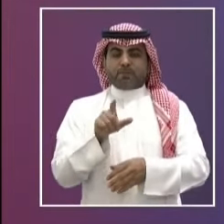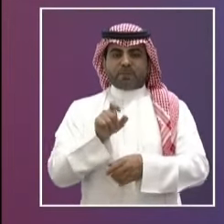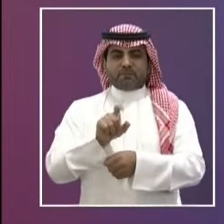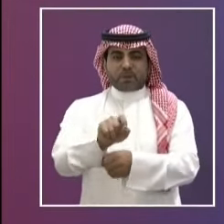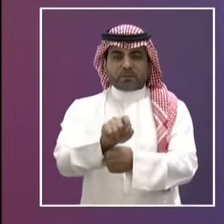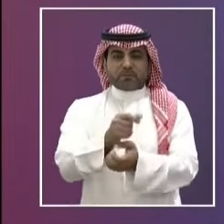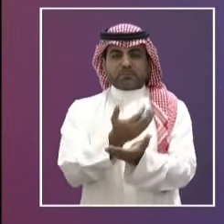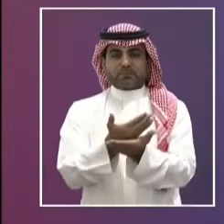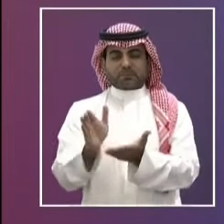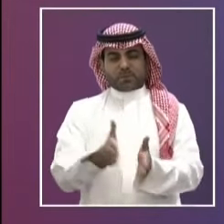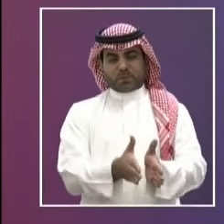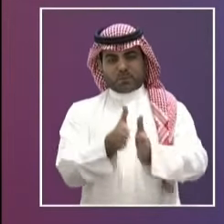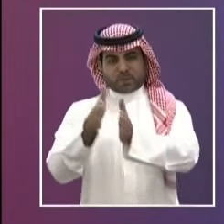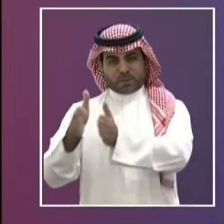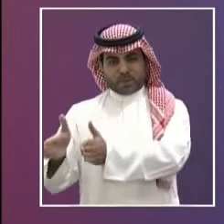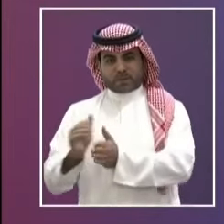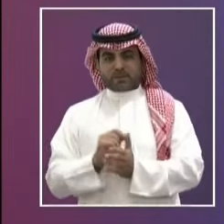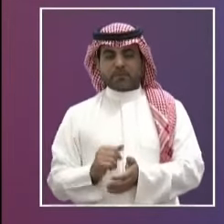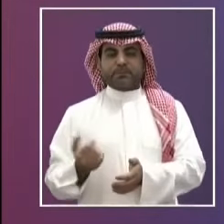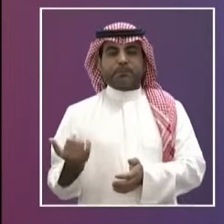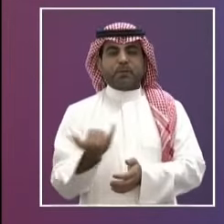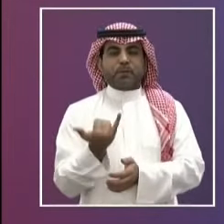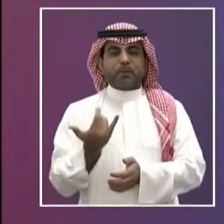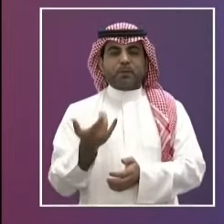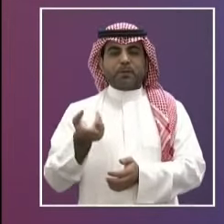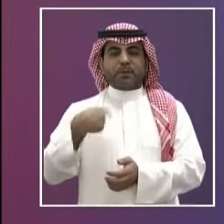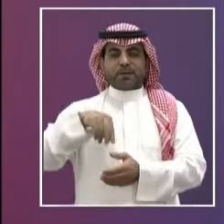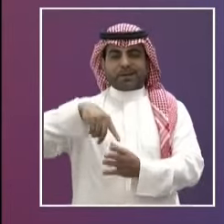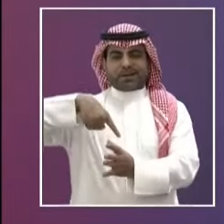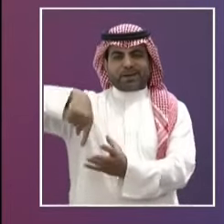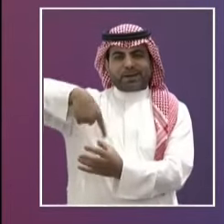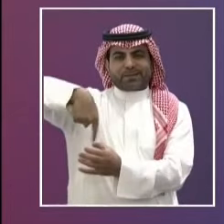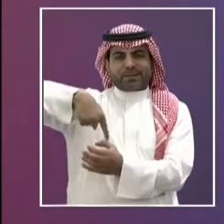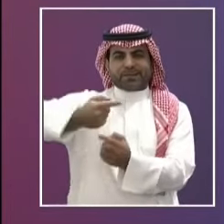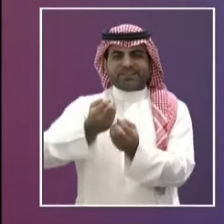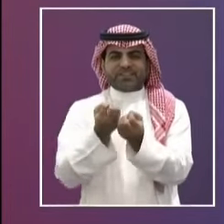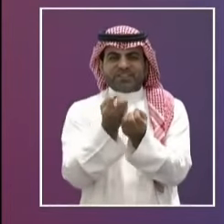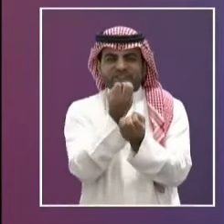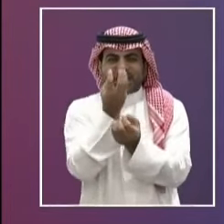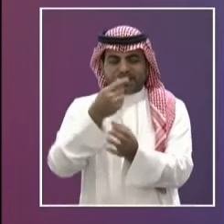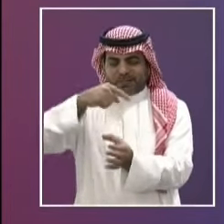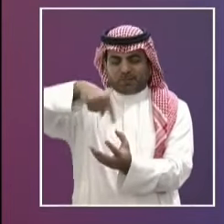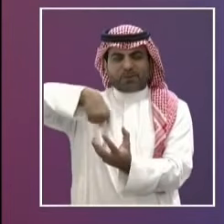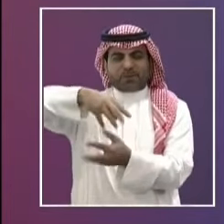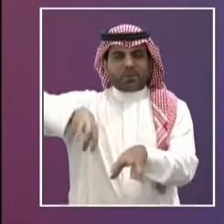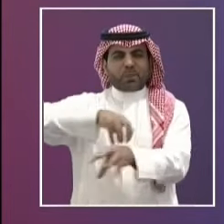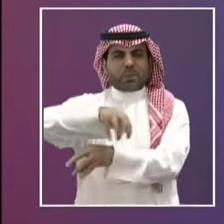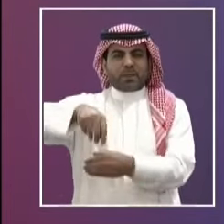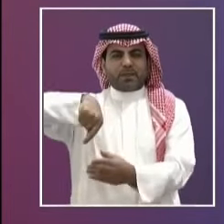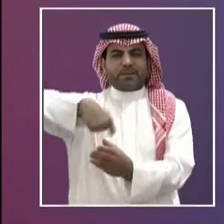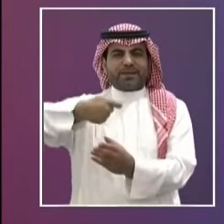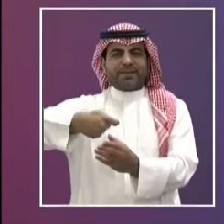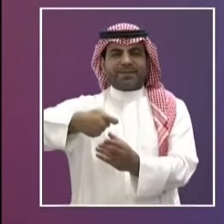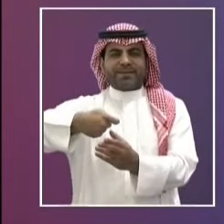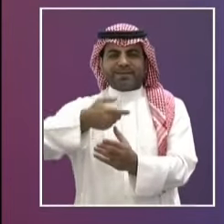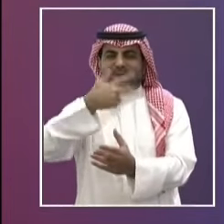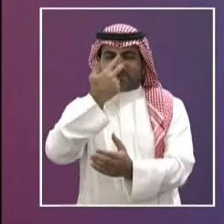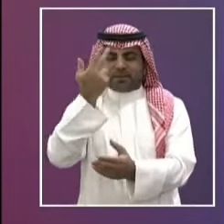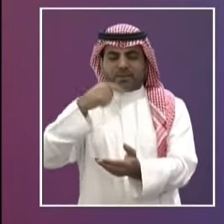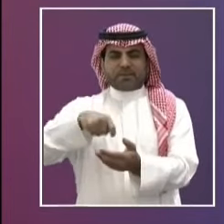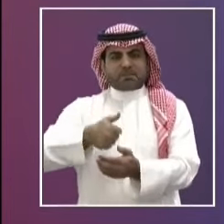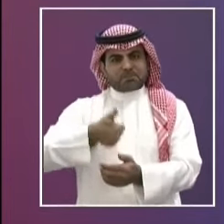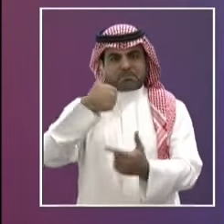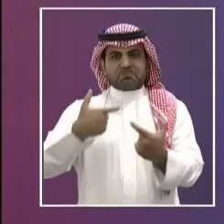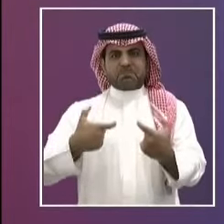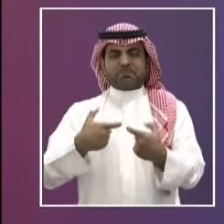من الإشاعات أيضا المنتشرة جدا الأعشاب والخلطات وأنها تغني عن التطعيم، وهذا غير صحيح. ونعلم جيدا بأن